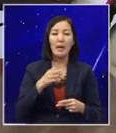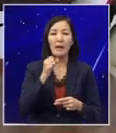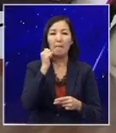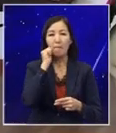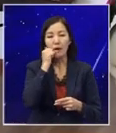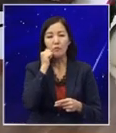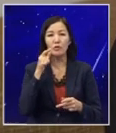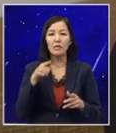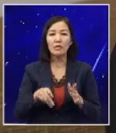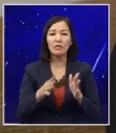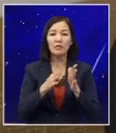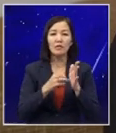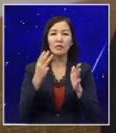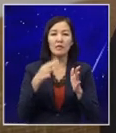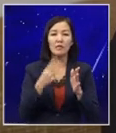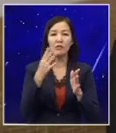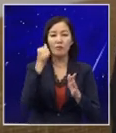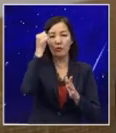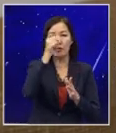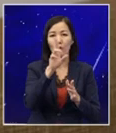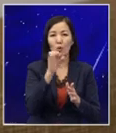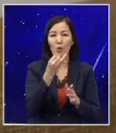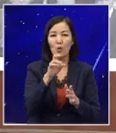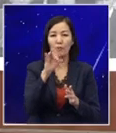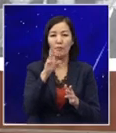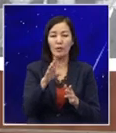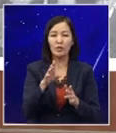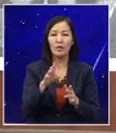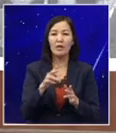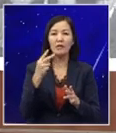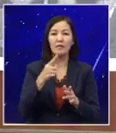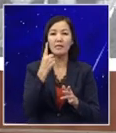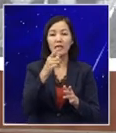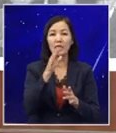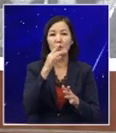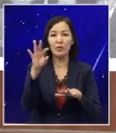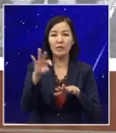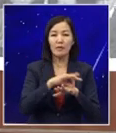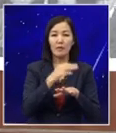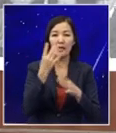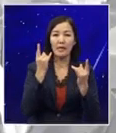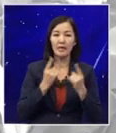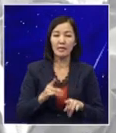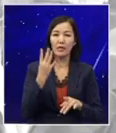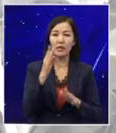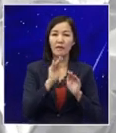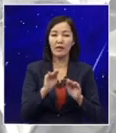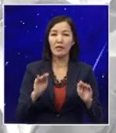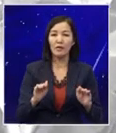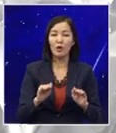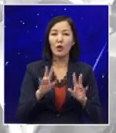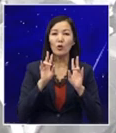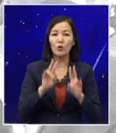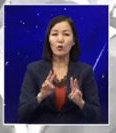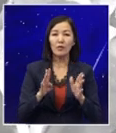в 1934 году в селе Куйбыш, ныне Каблиса. В 21 год она вышла замуж и родила 4 детей. К сожалению, после